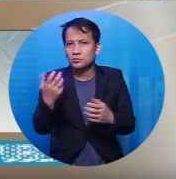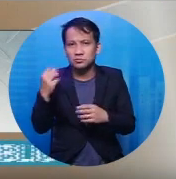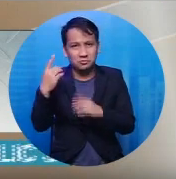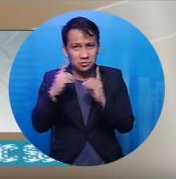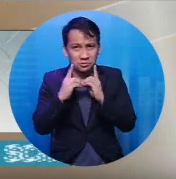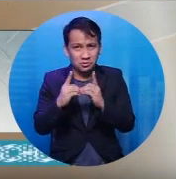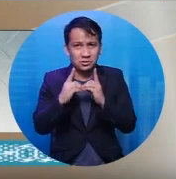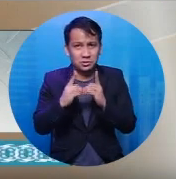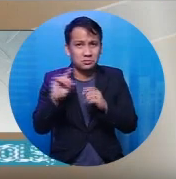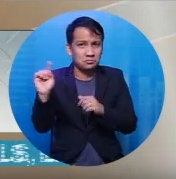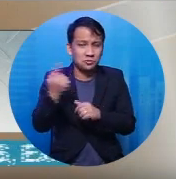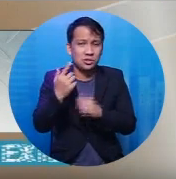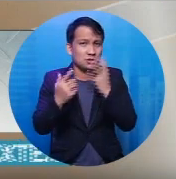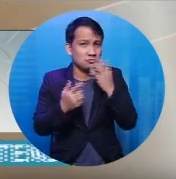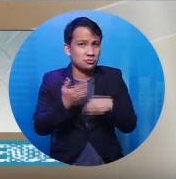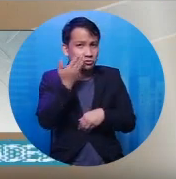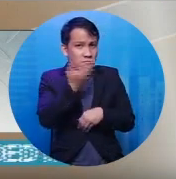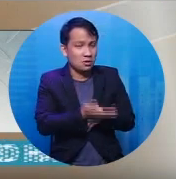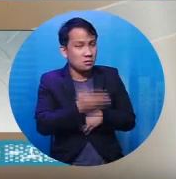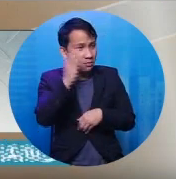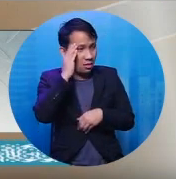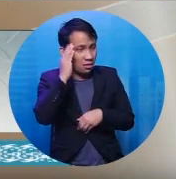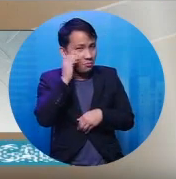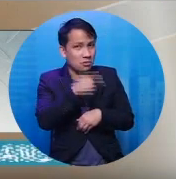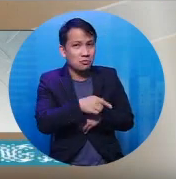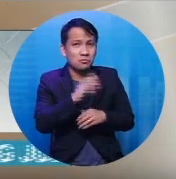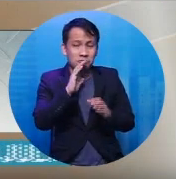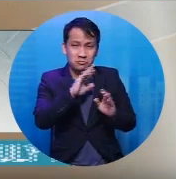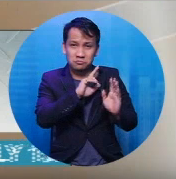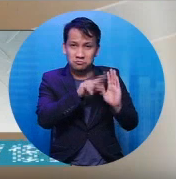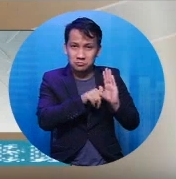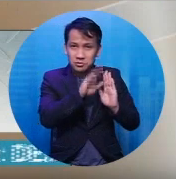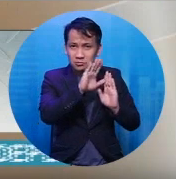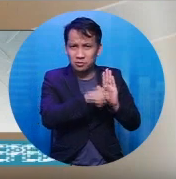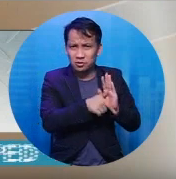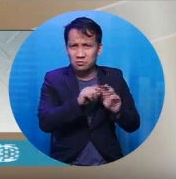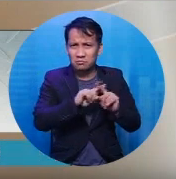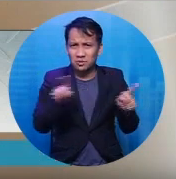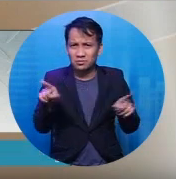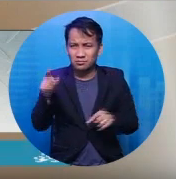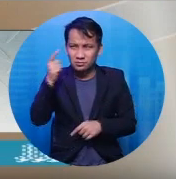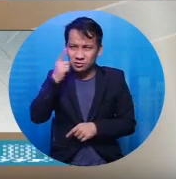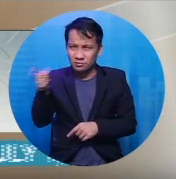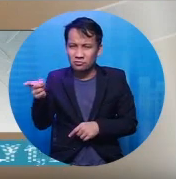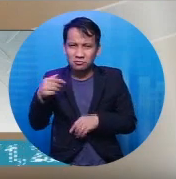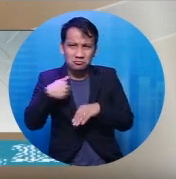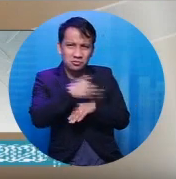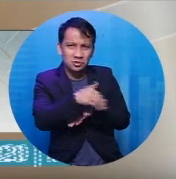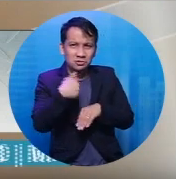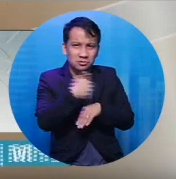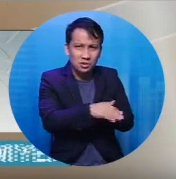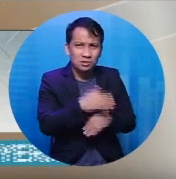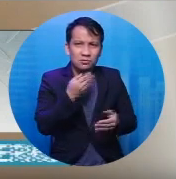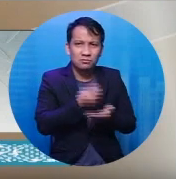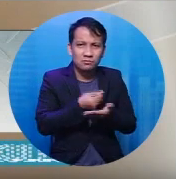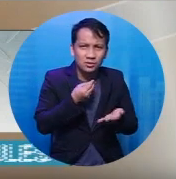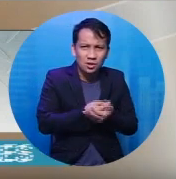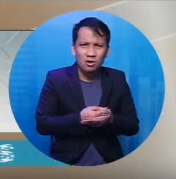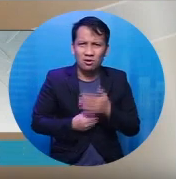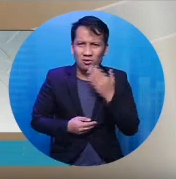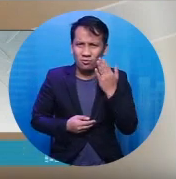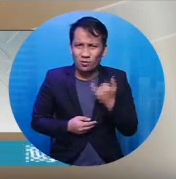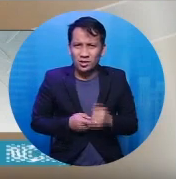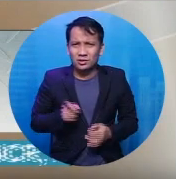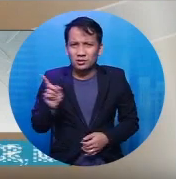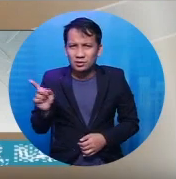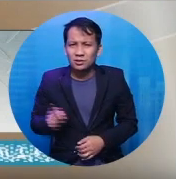pagde-date para malaman kung sino talaga siya before magbigay ng pera. Sa inyo agad, ma'am, bigay agad ng bigay. Bakit nyo ginawa